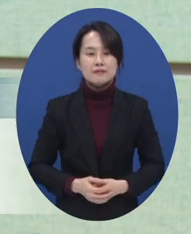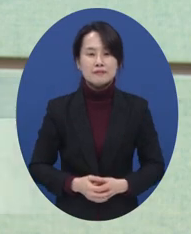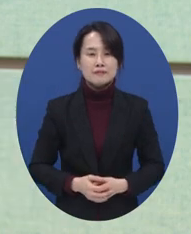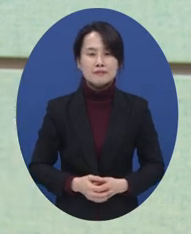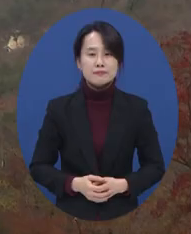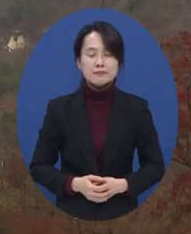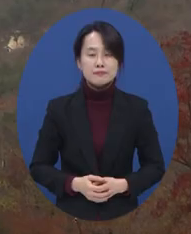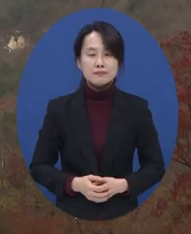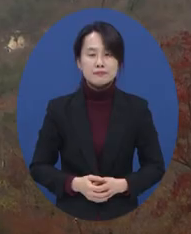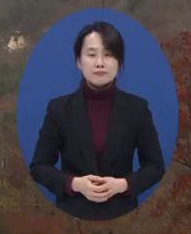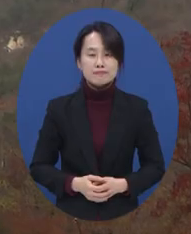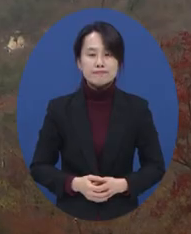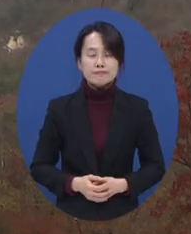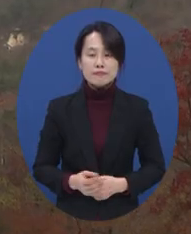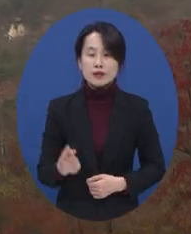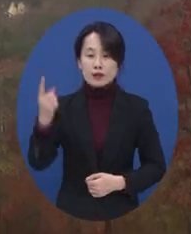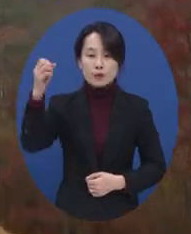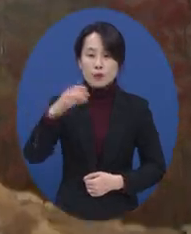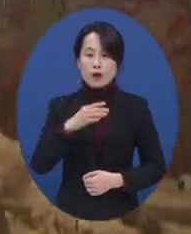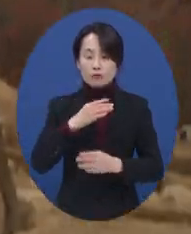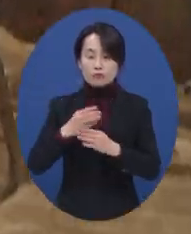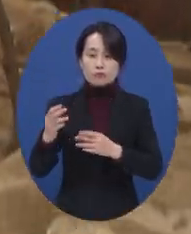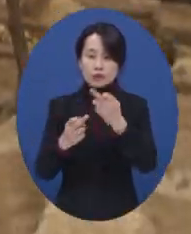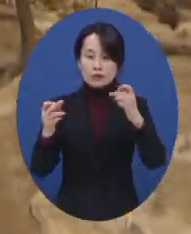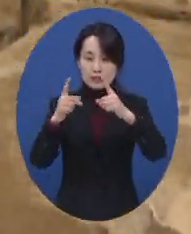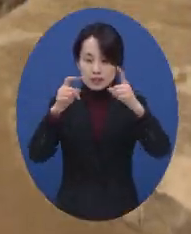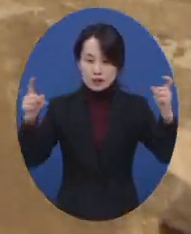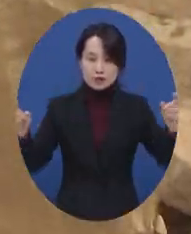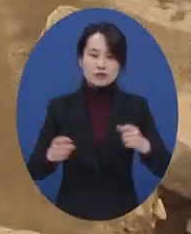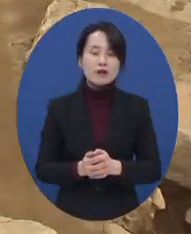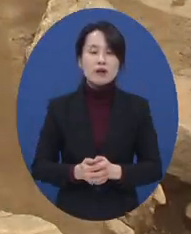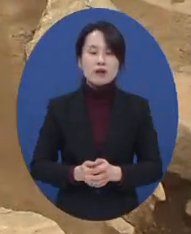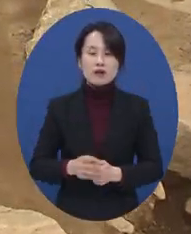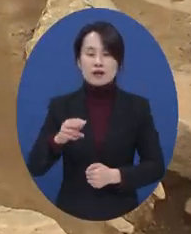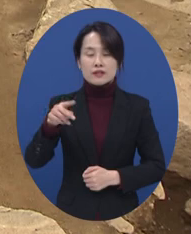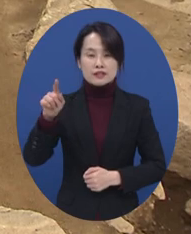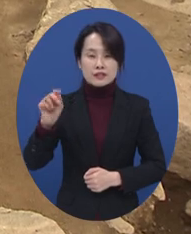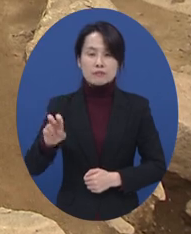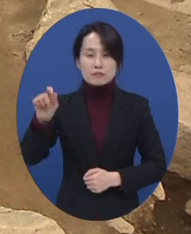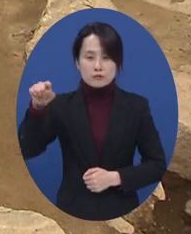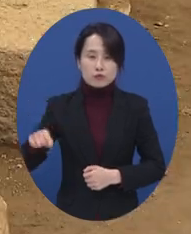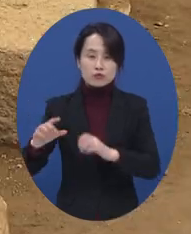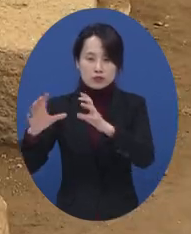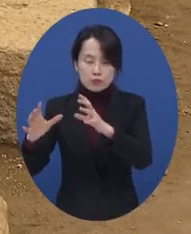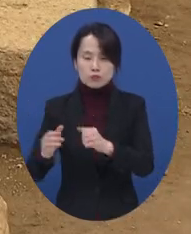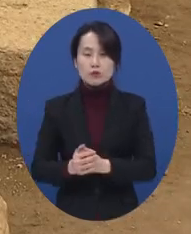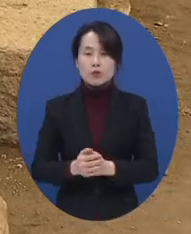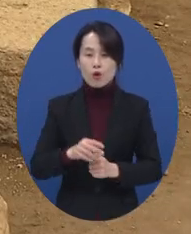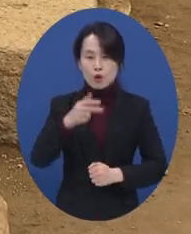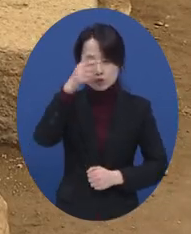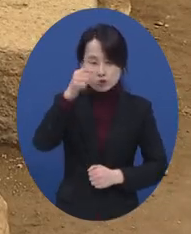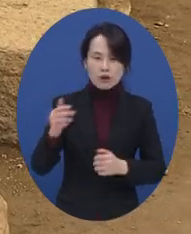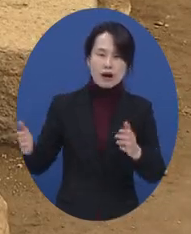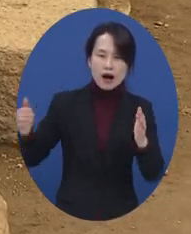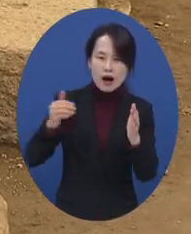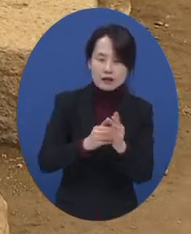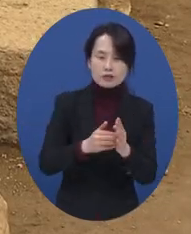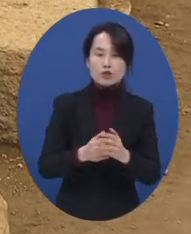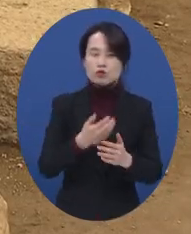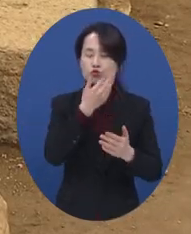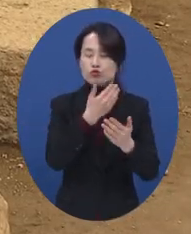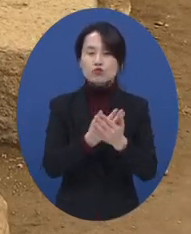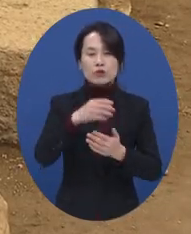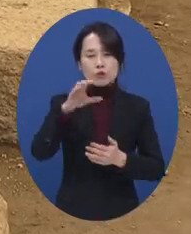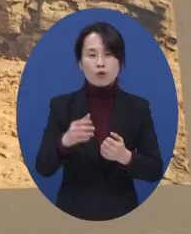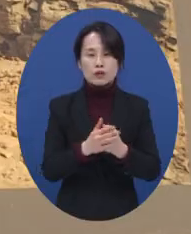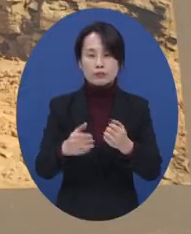있습니다 특히 고양 북한산 성은 삼국시대부터 조선시대까지 전략적 요충지로서 문화재와 사찰이